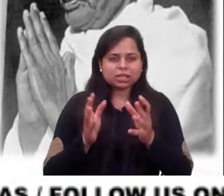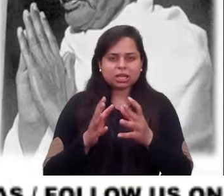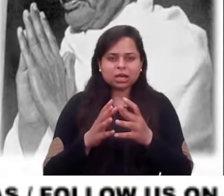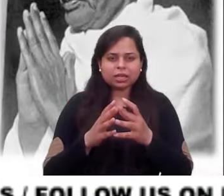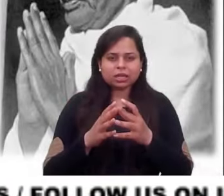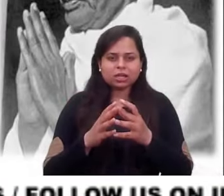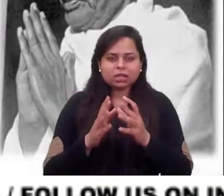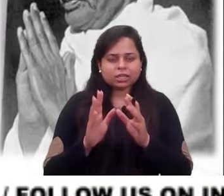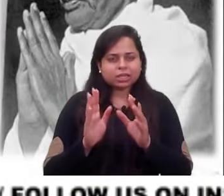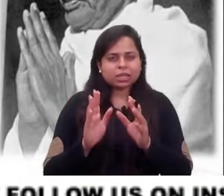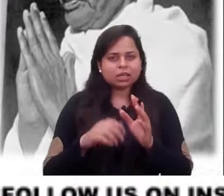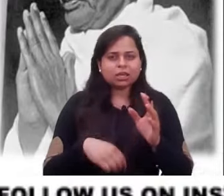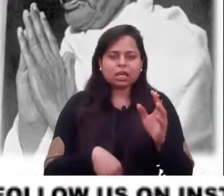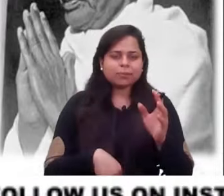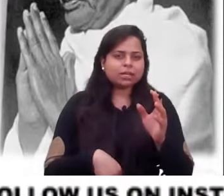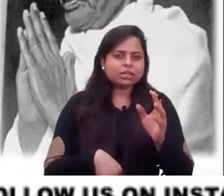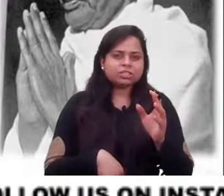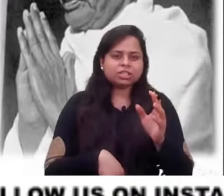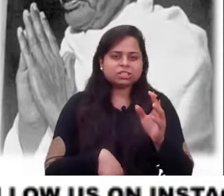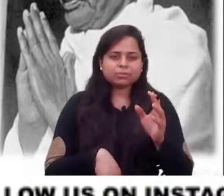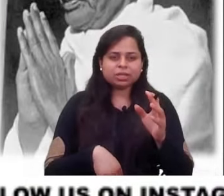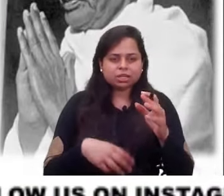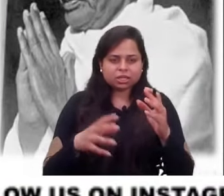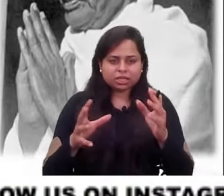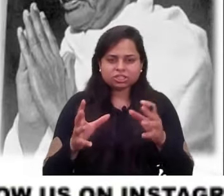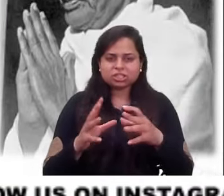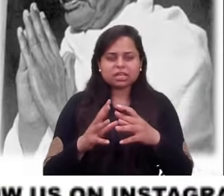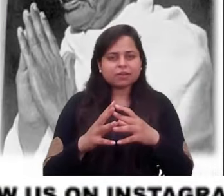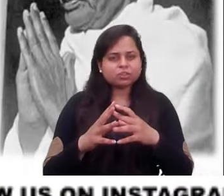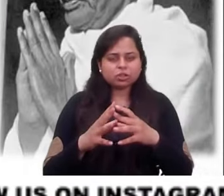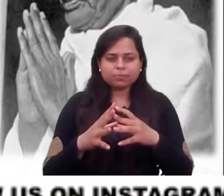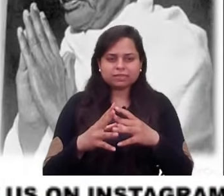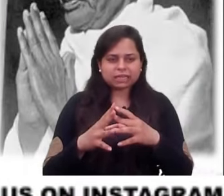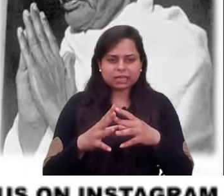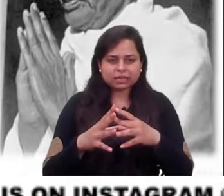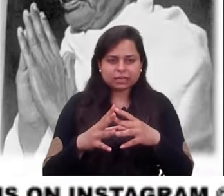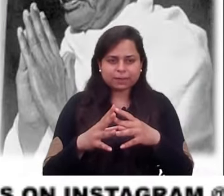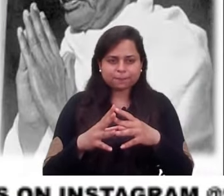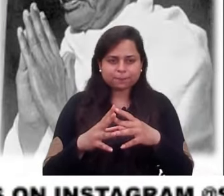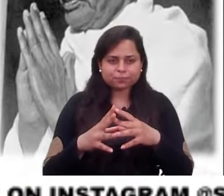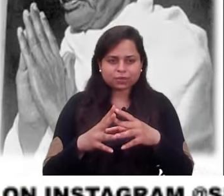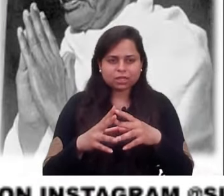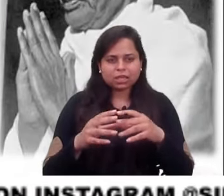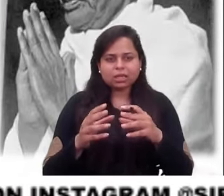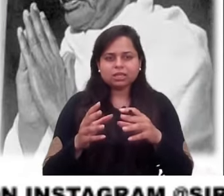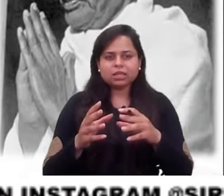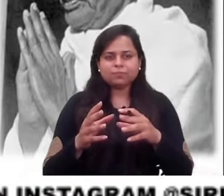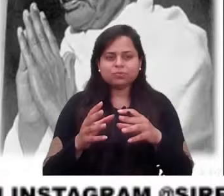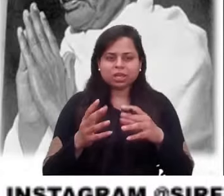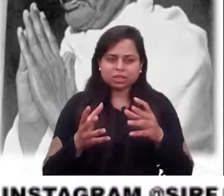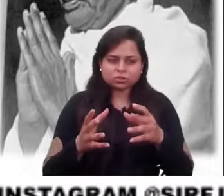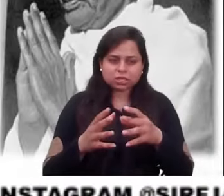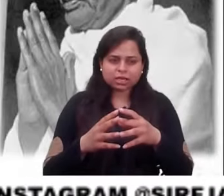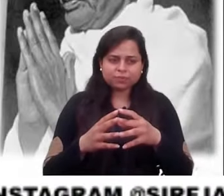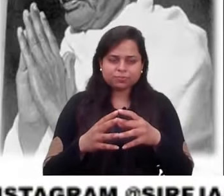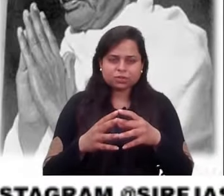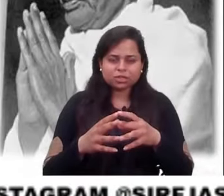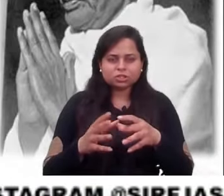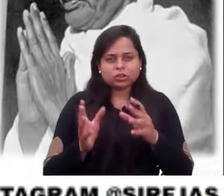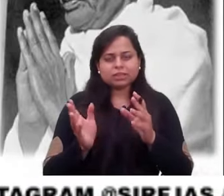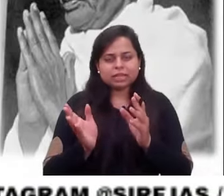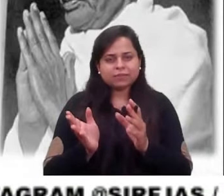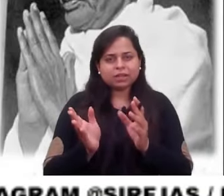कहा गया कि हमारे देश में इंग्लिश लैंग्वेज रिप्लेस नहीं करेंगी हिंदी-हिंदुस्तानी